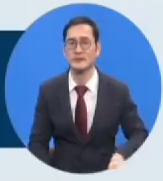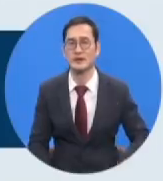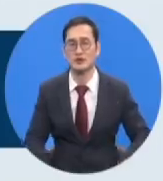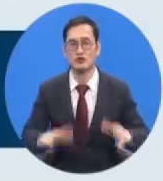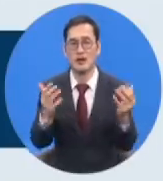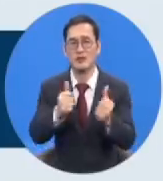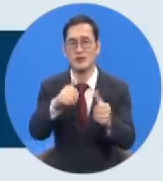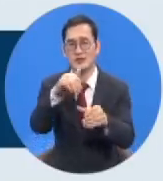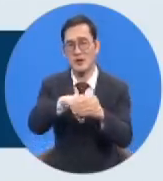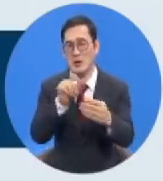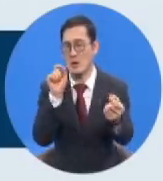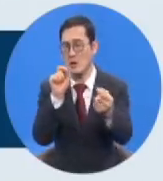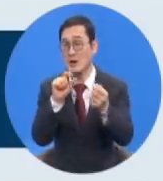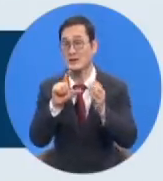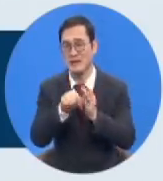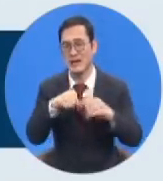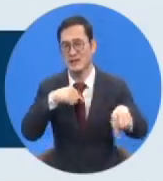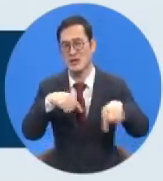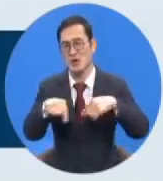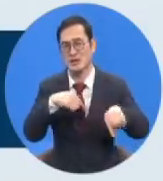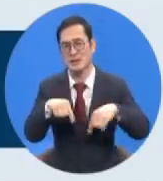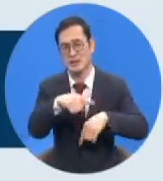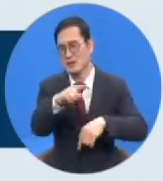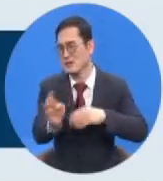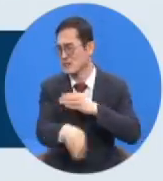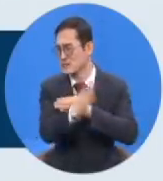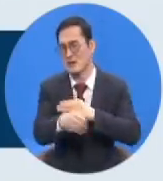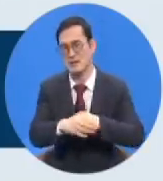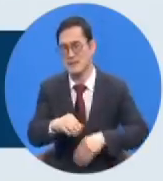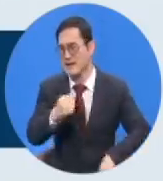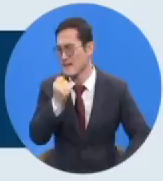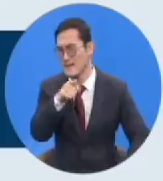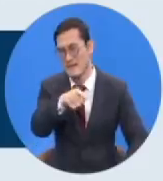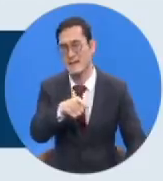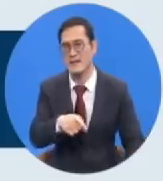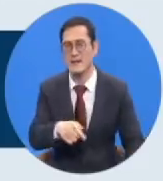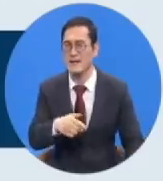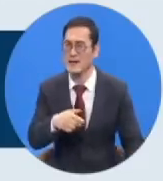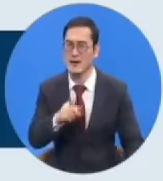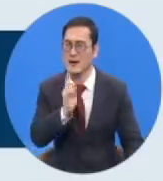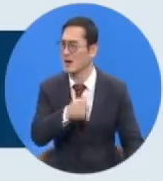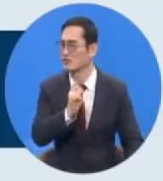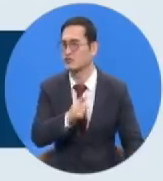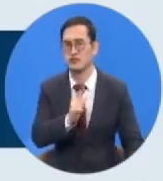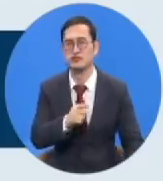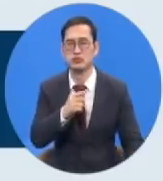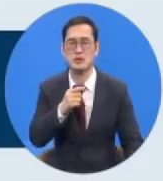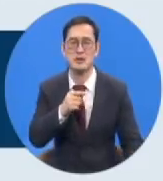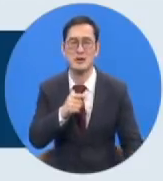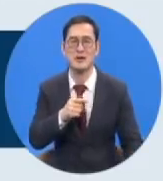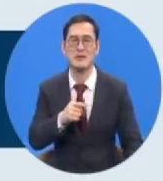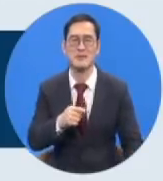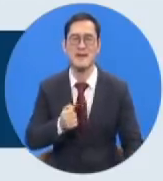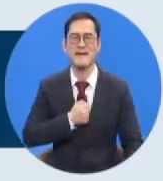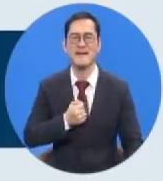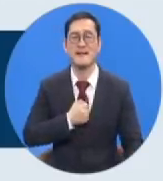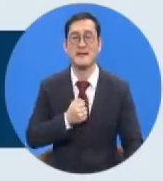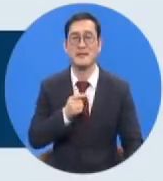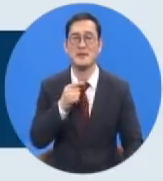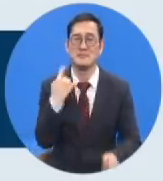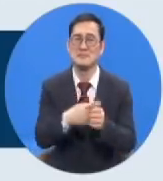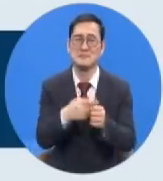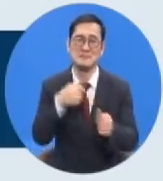꼴 때문에 부끄럽다라면서 불출마 선언을 하기도 했었죠. 이번 보궐선거 결과를 두고도 국민들이